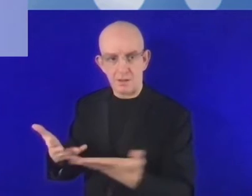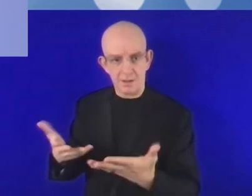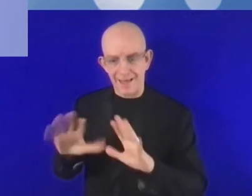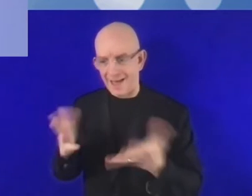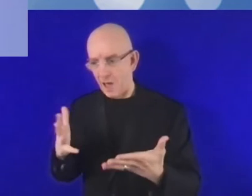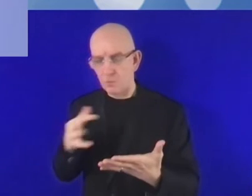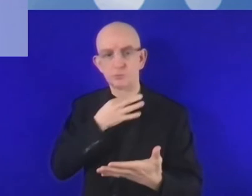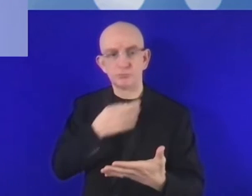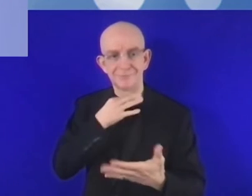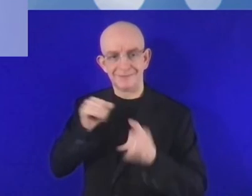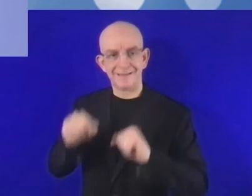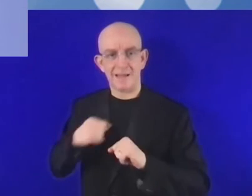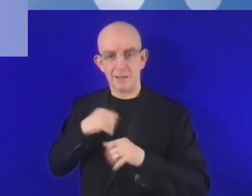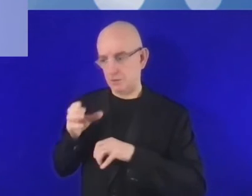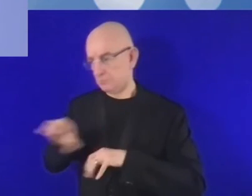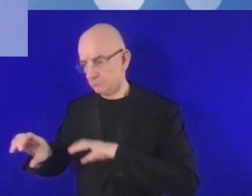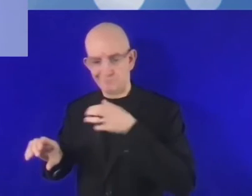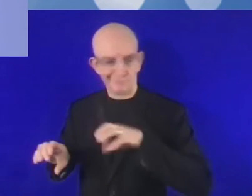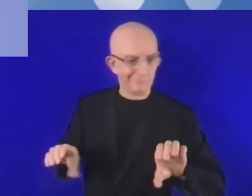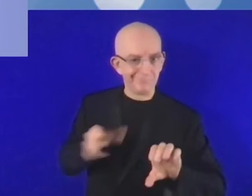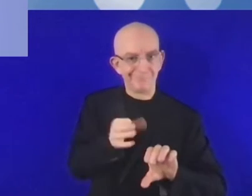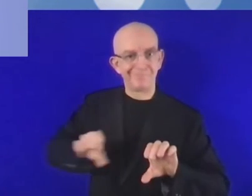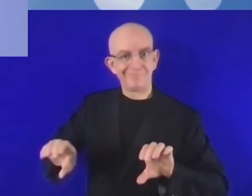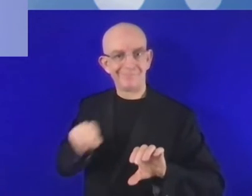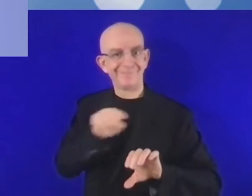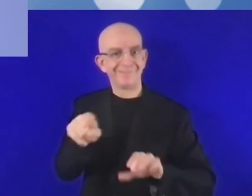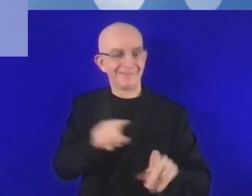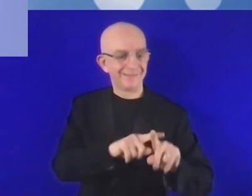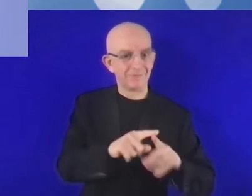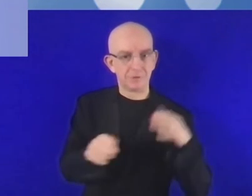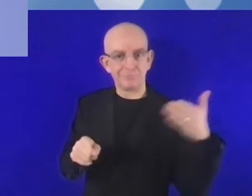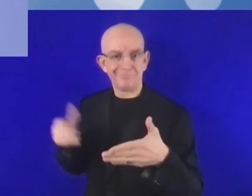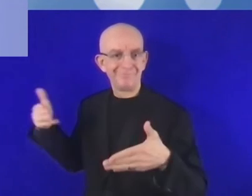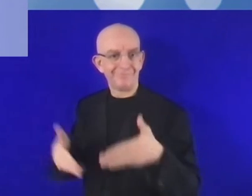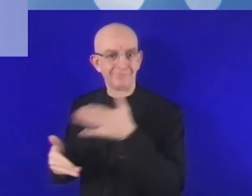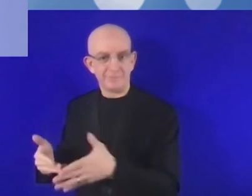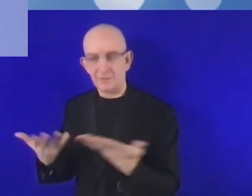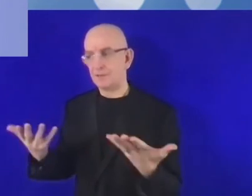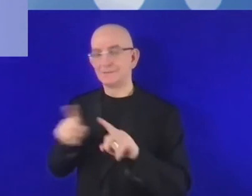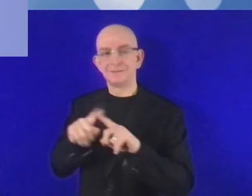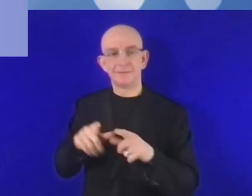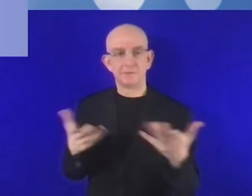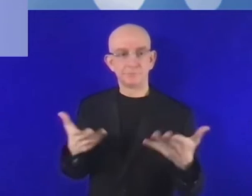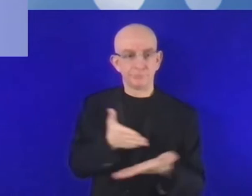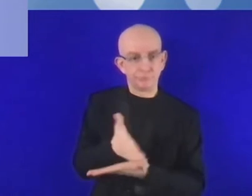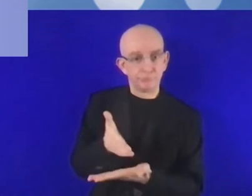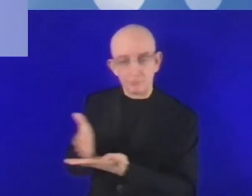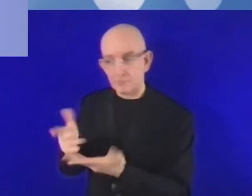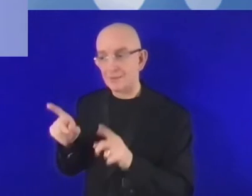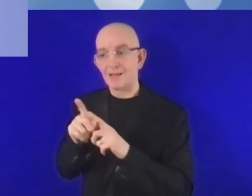так называемых узких мест, таких как